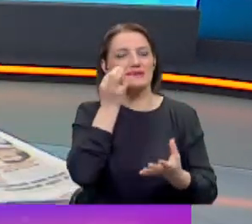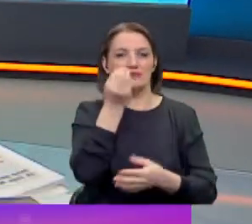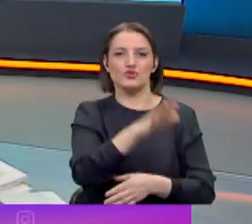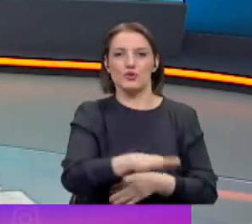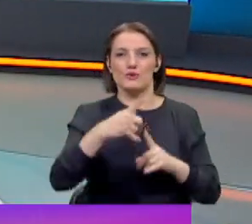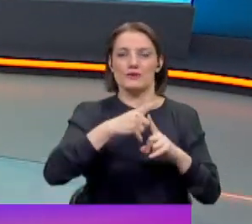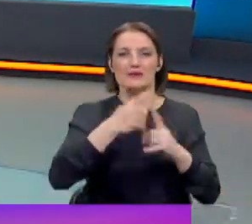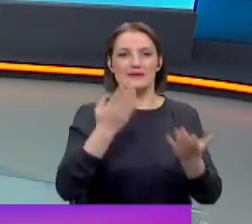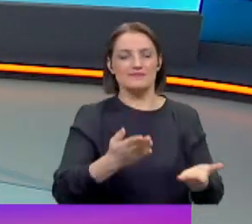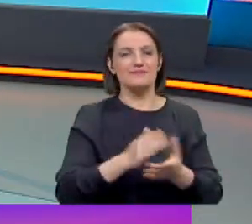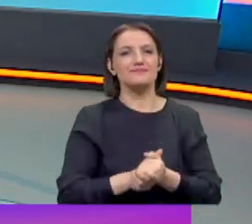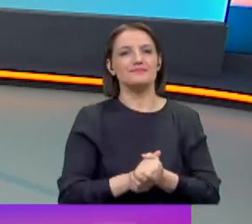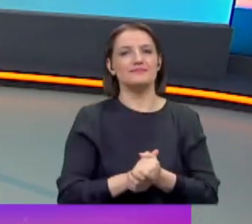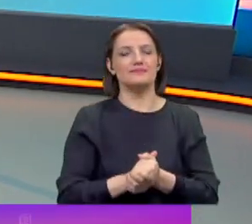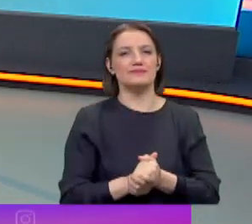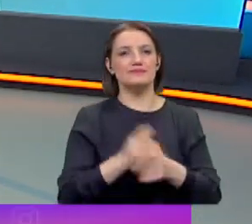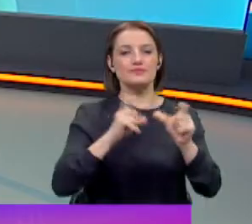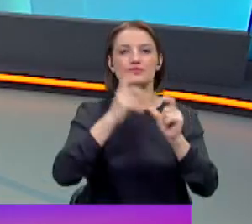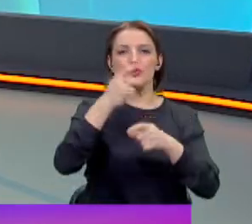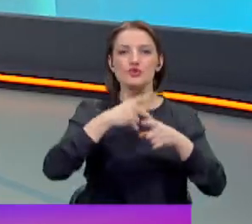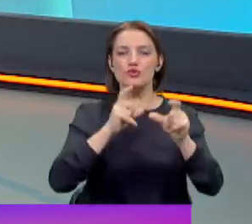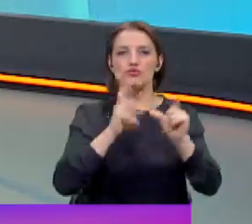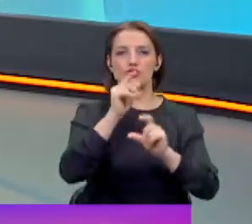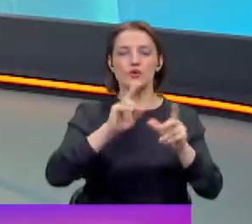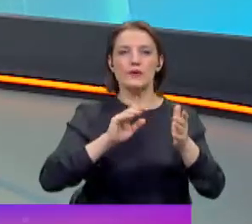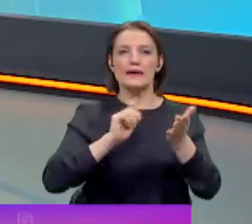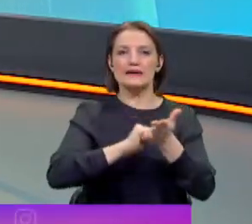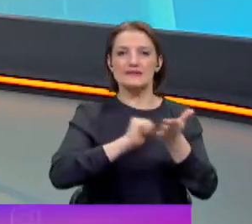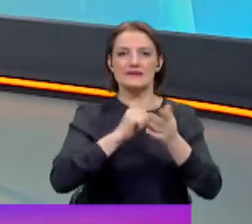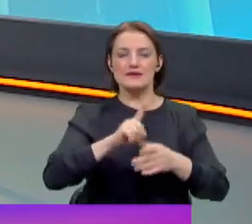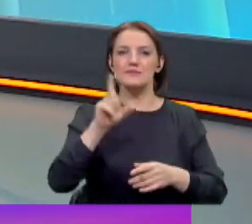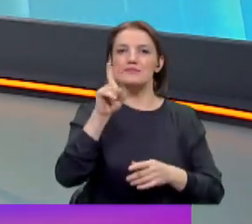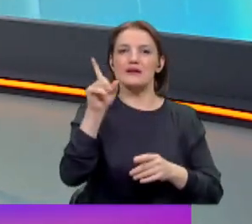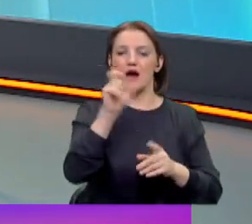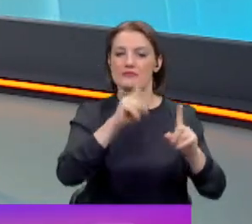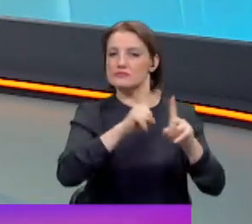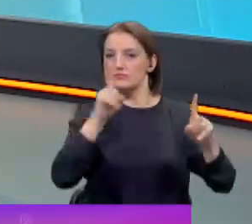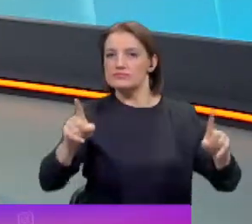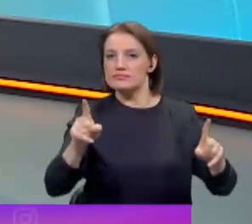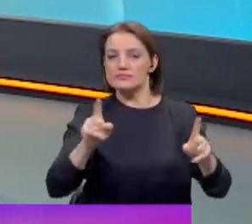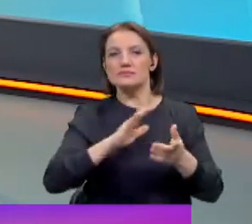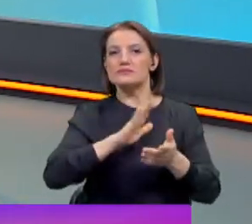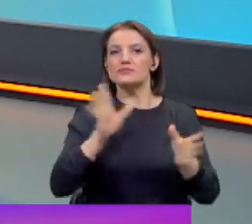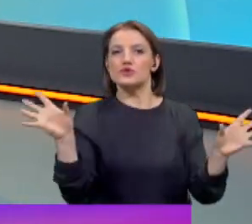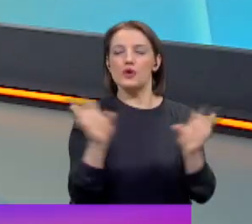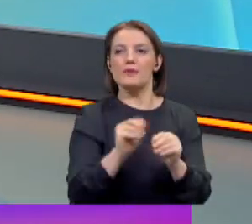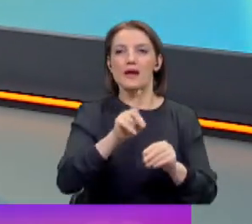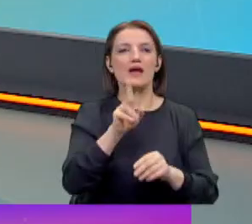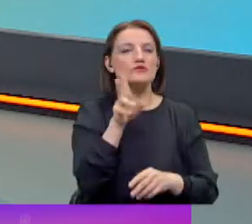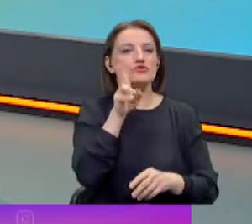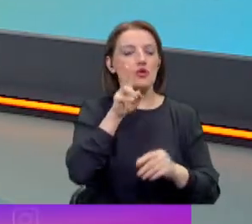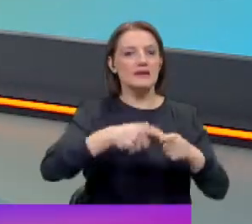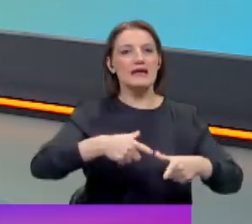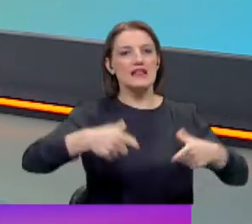sorunlarını İsmail Bey gelelim Sözcü gazetesi Hem bir ay toparlaması hem de bir hafta toparlaması yapacağız en son